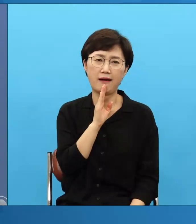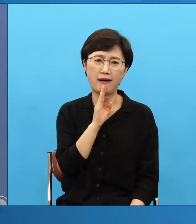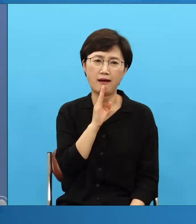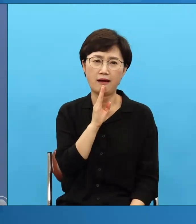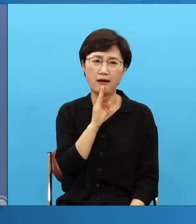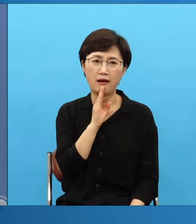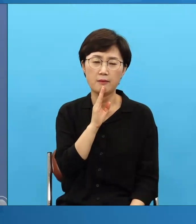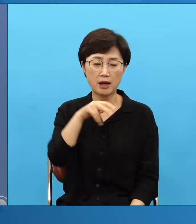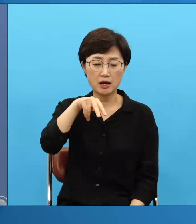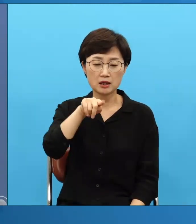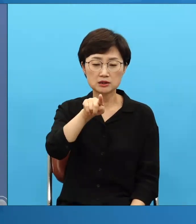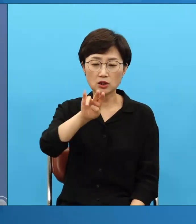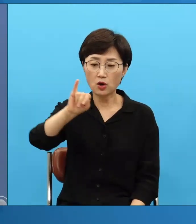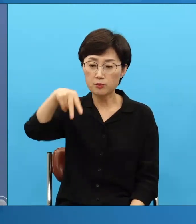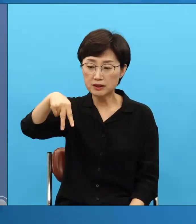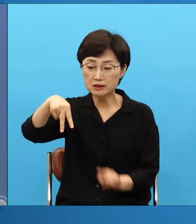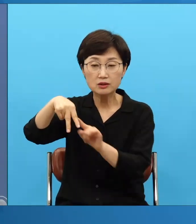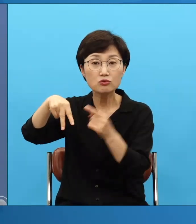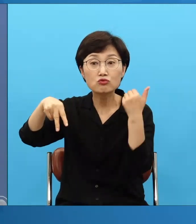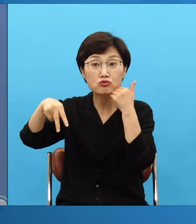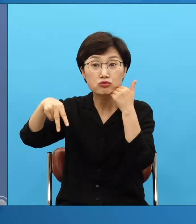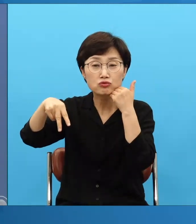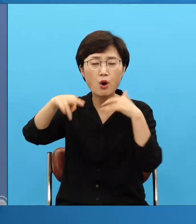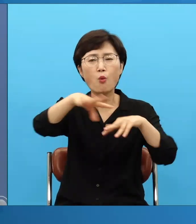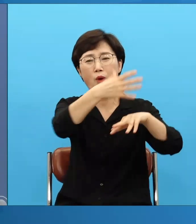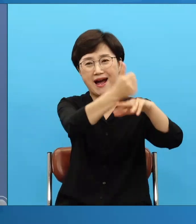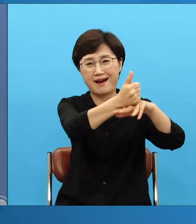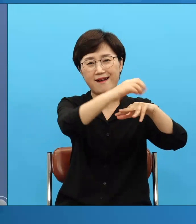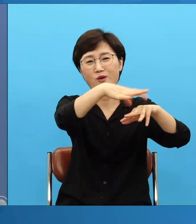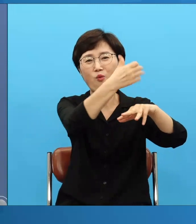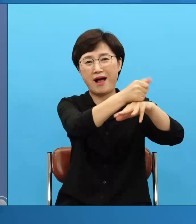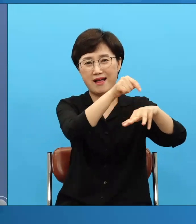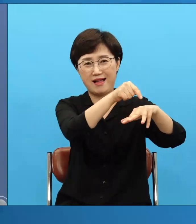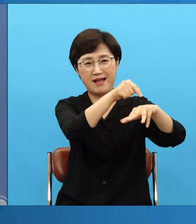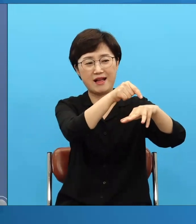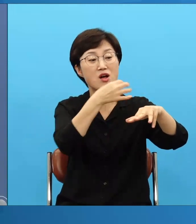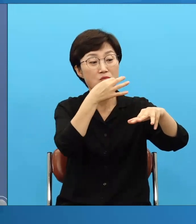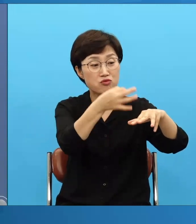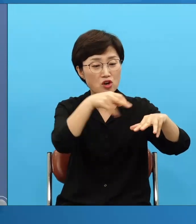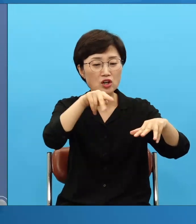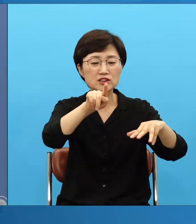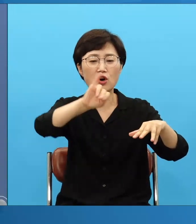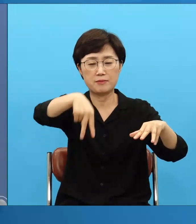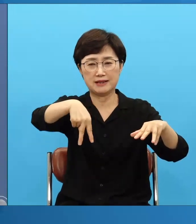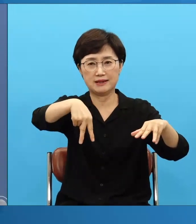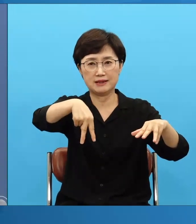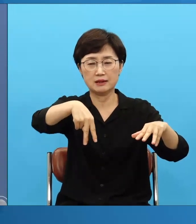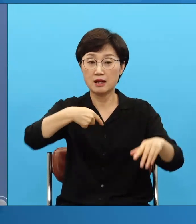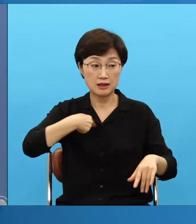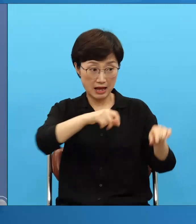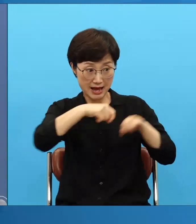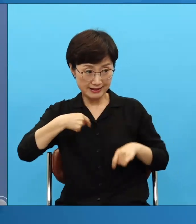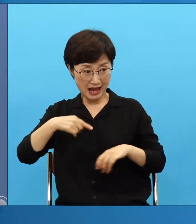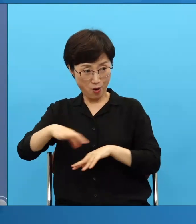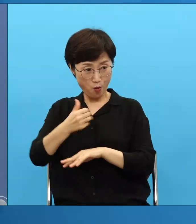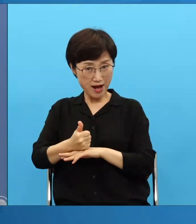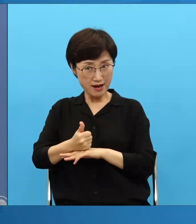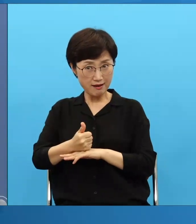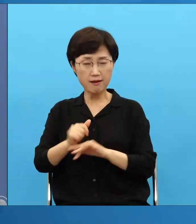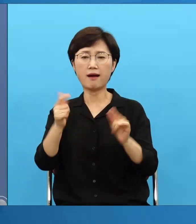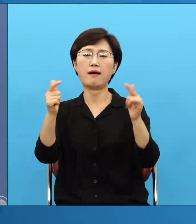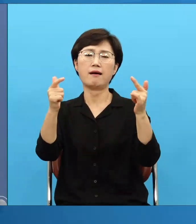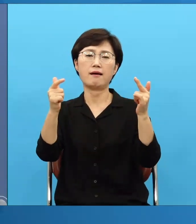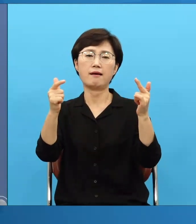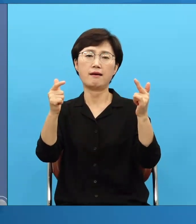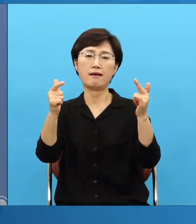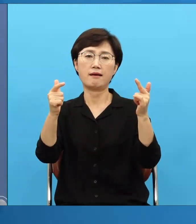보고 하는 말이에요. And the summit is something that we refer to presidents or kings. 근데 우리는 그걸 하려고 하는 게 아닙니다. But that's not something that we're trying